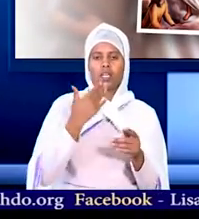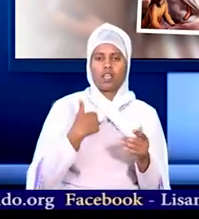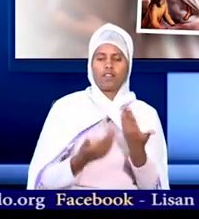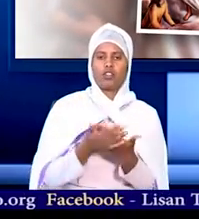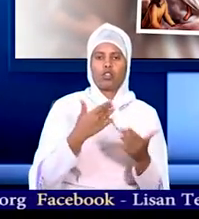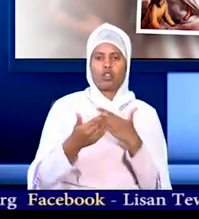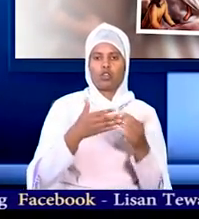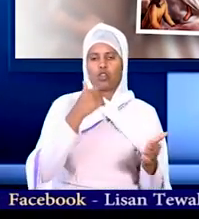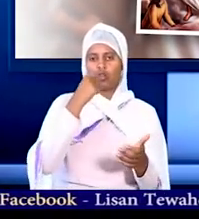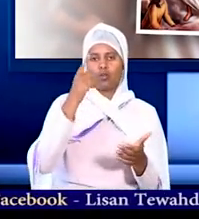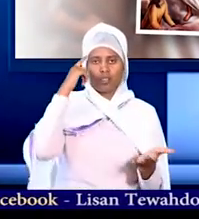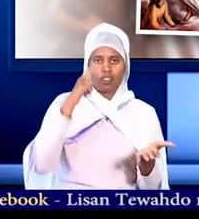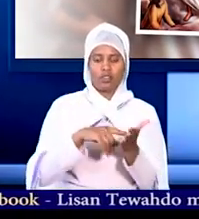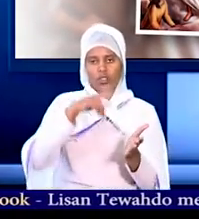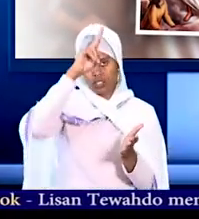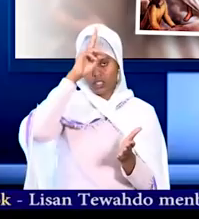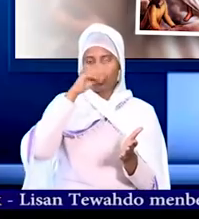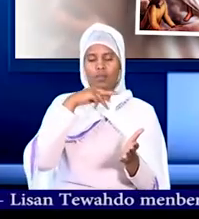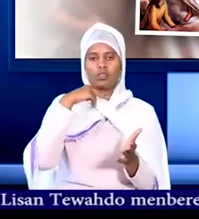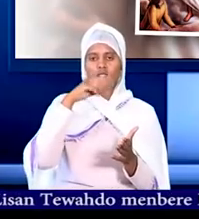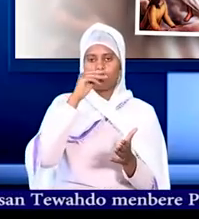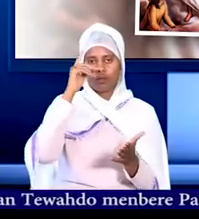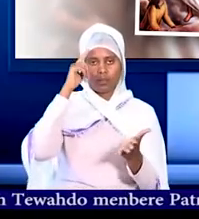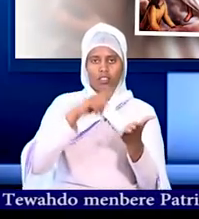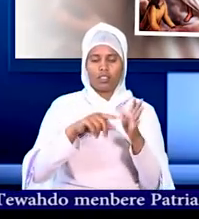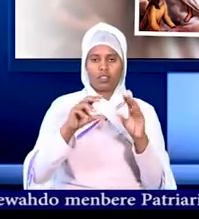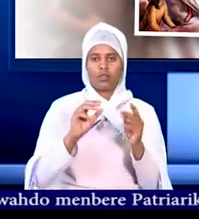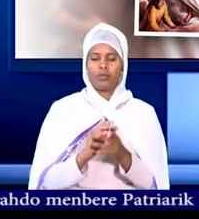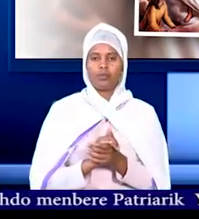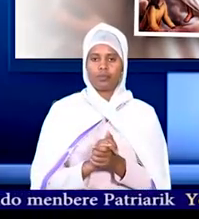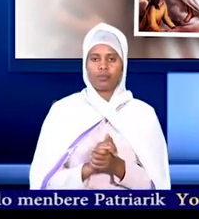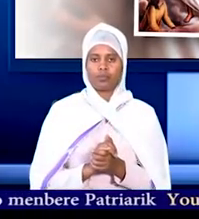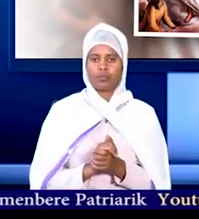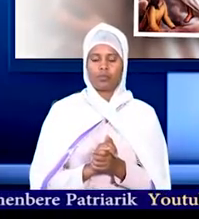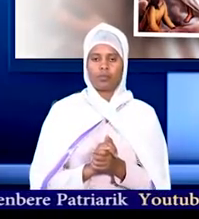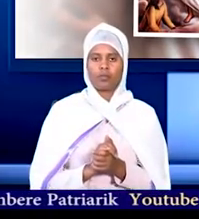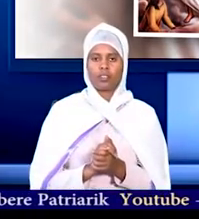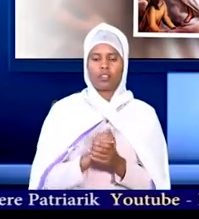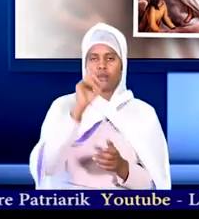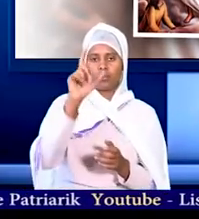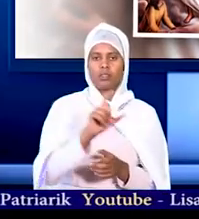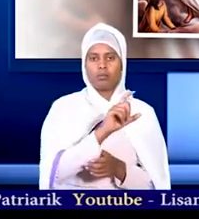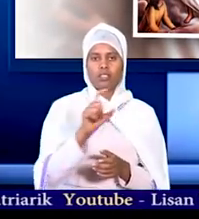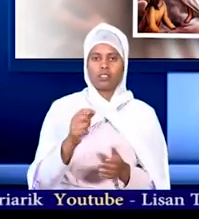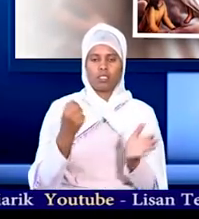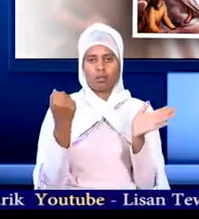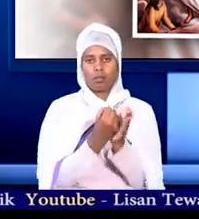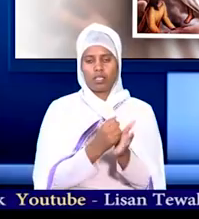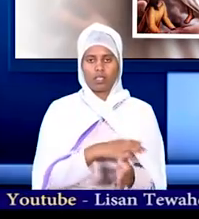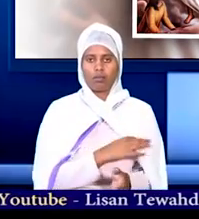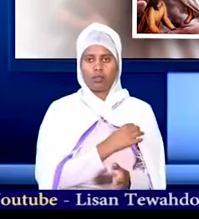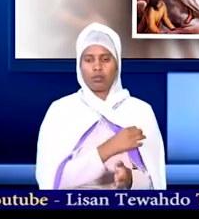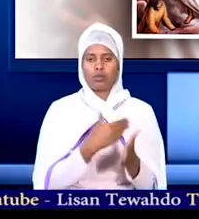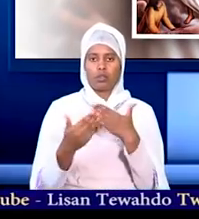በቲ ክንፊ ዝሃቦም ኣብ ክንፎም ትእምርቲ መስቀል ዝገበረሎም